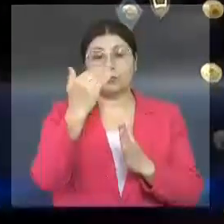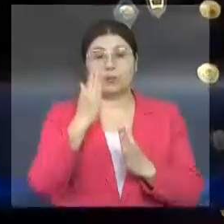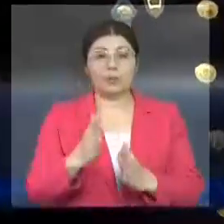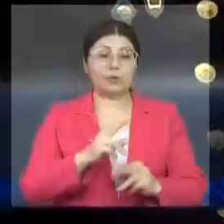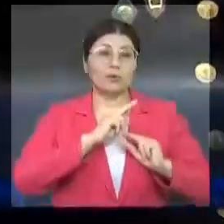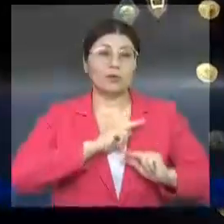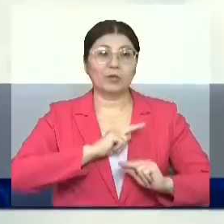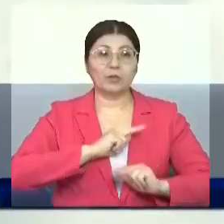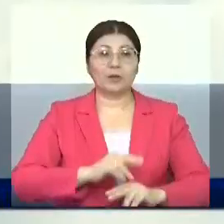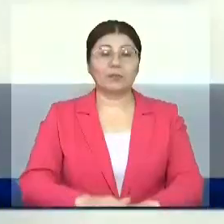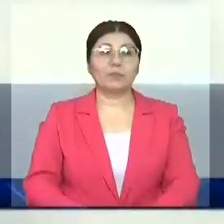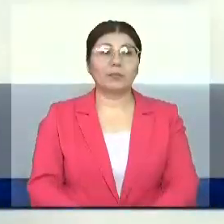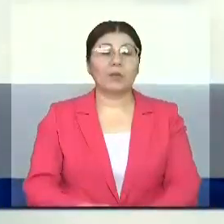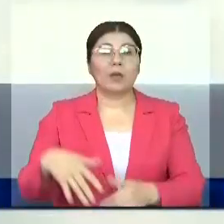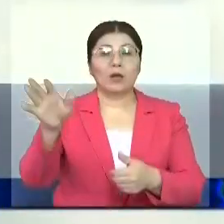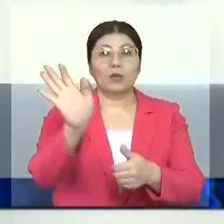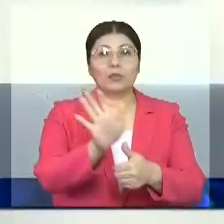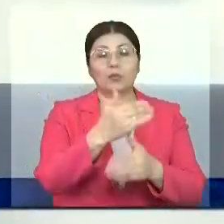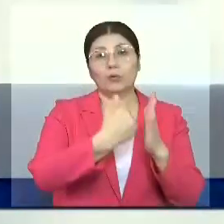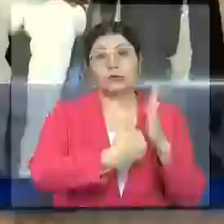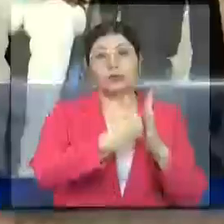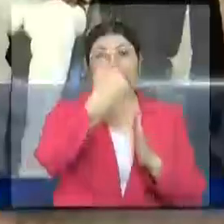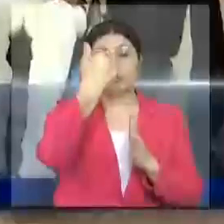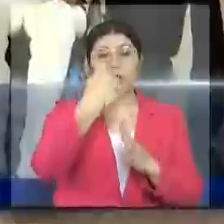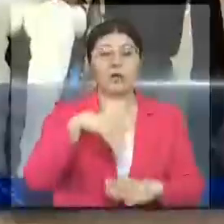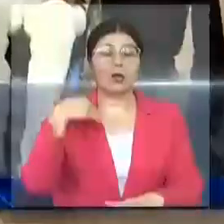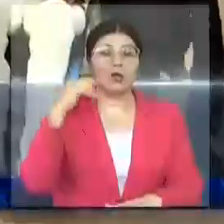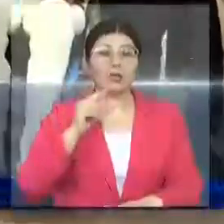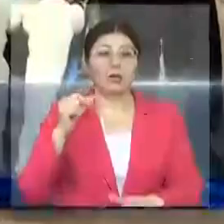аянбай еңбек етеміз. Ту көтеру рәсіміне 1000-нан астам ақтөбелік